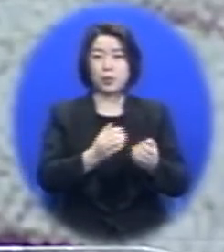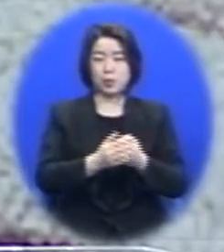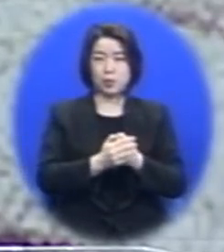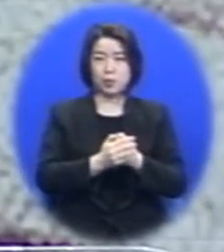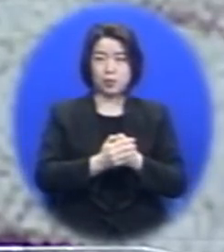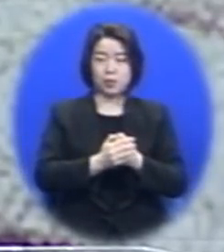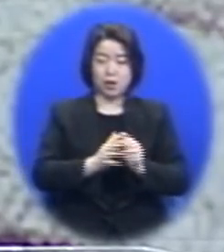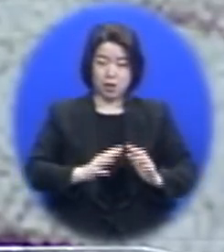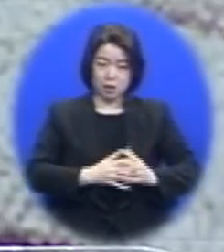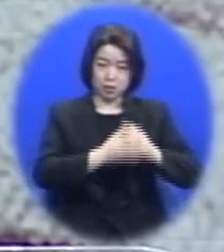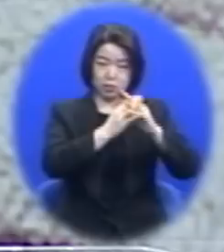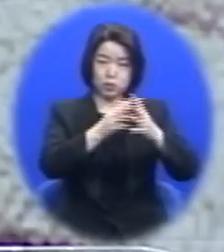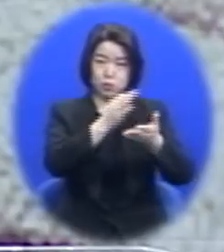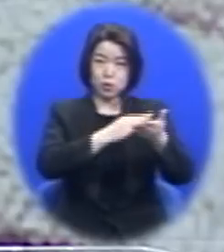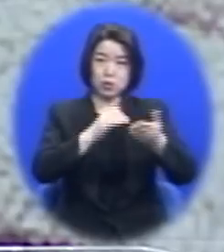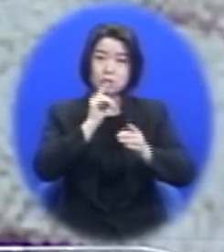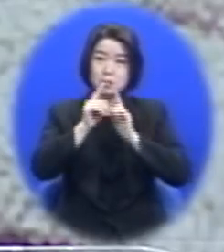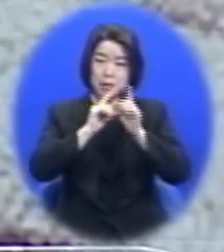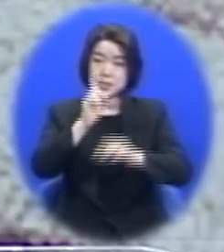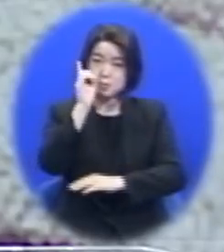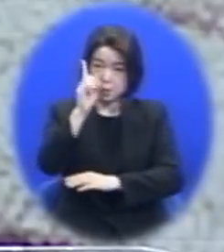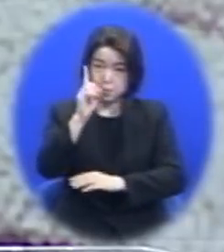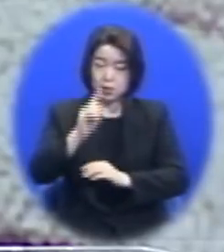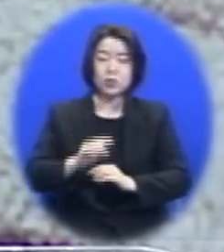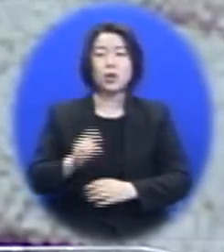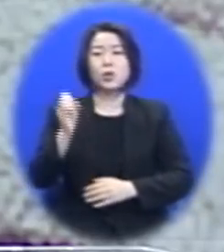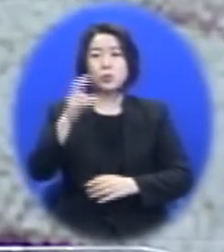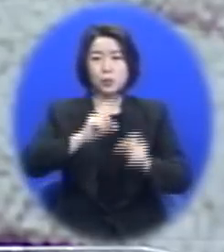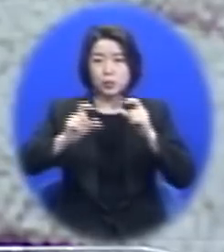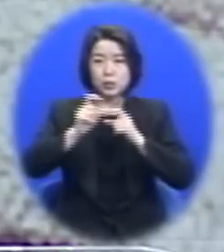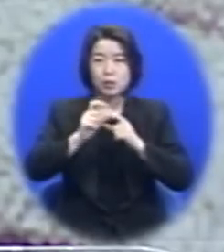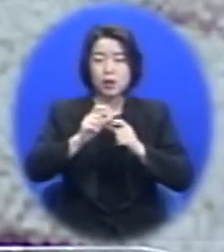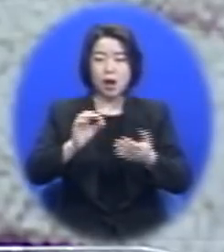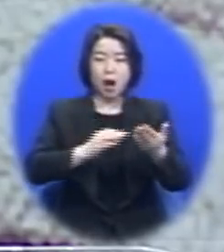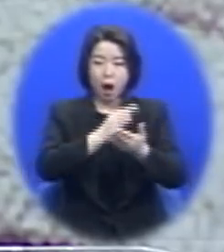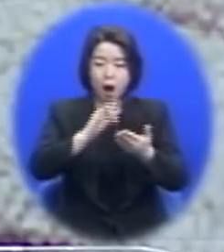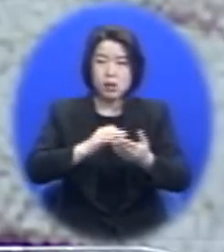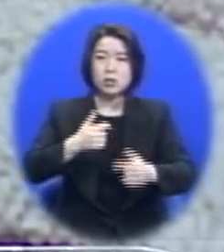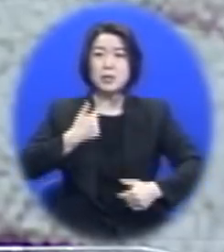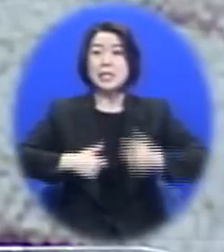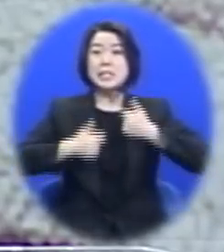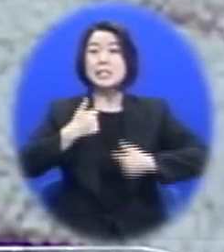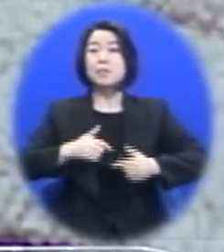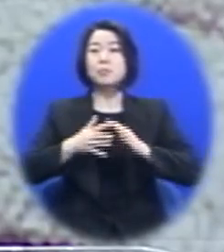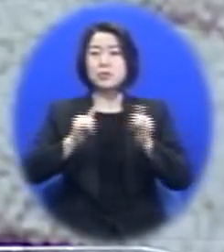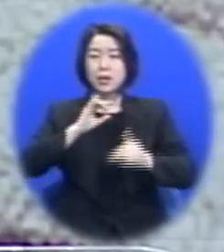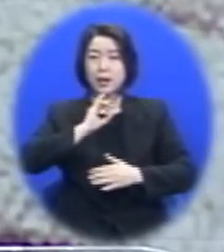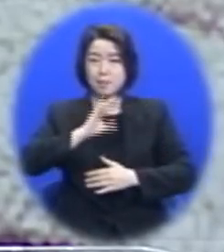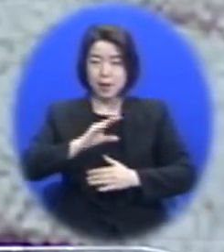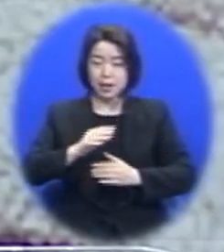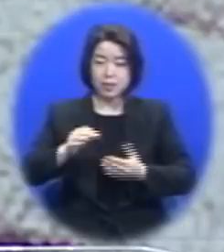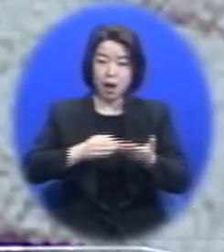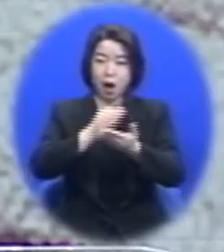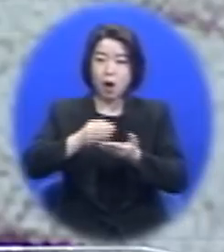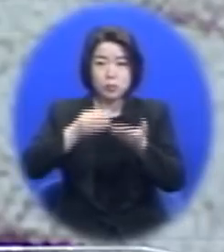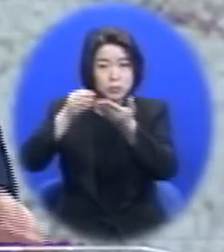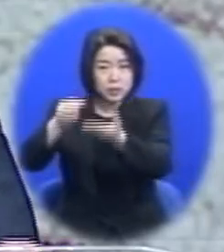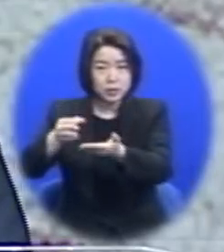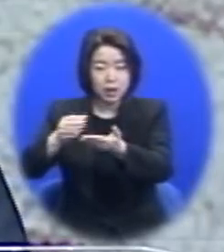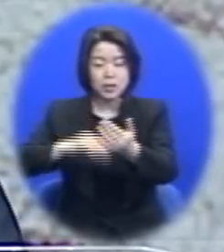한번 하는 것 뿐만 아니고 헌금이 기쁜 사람만 엉거 말하는게 또 너무 감동적 이를